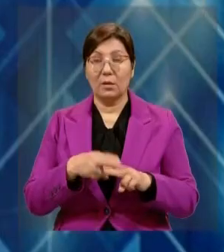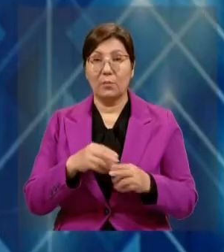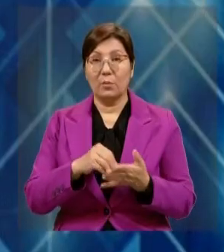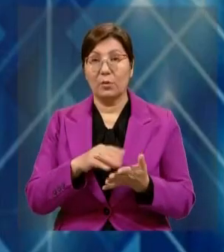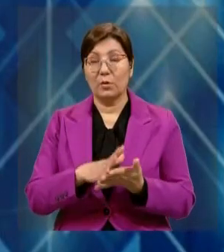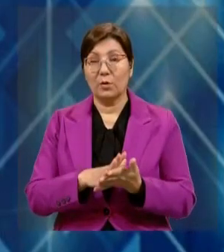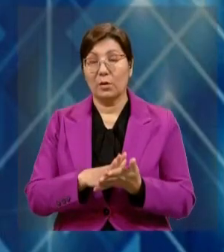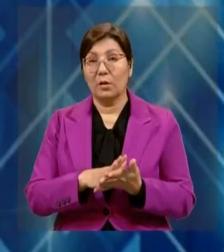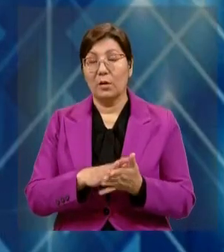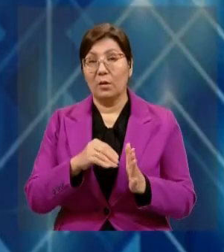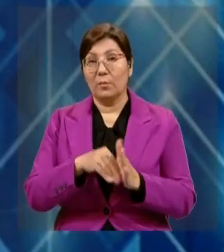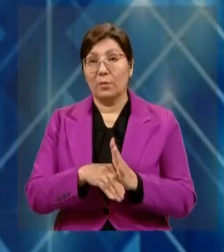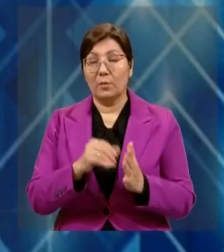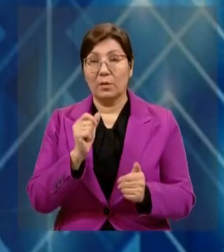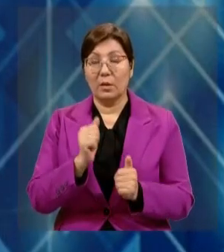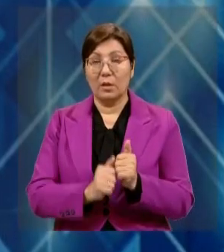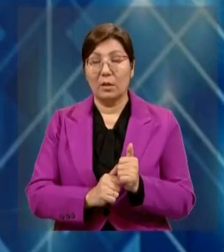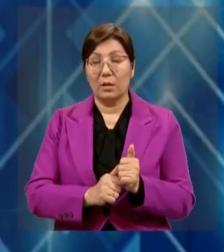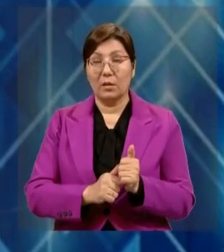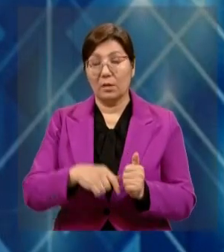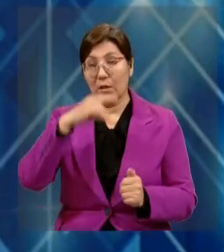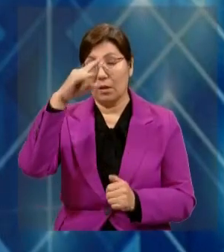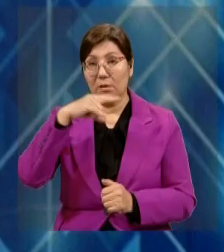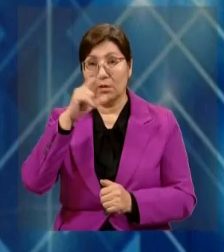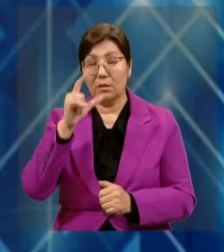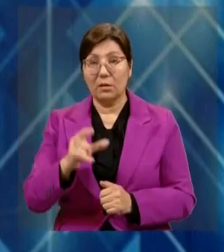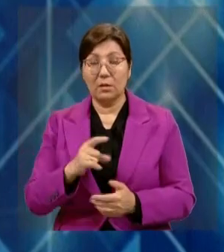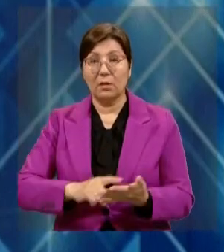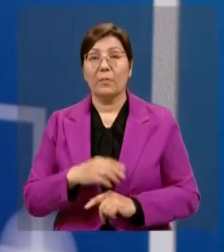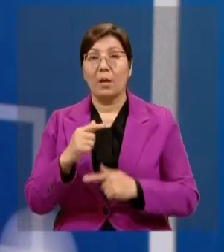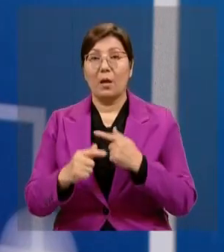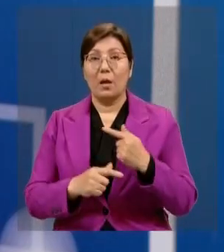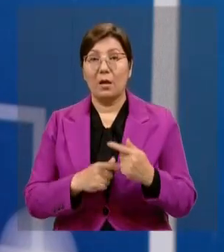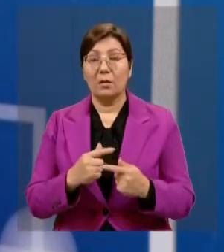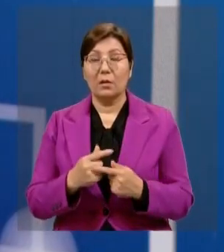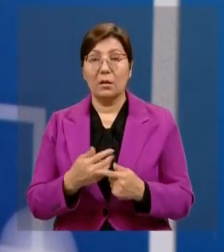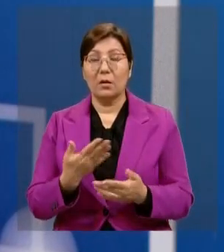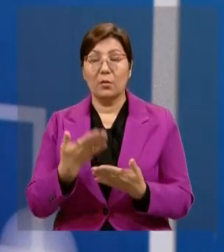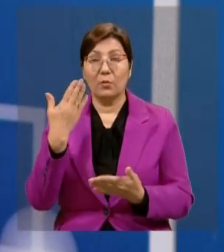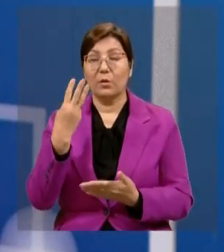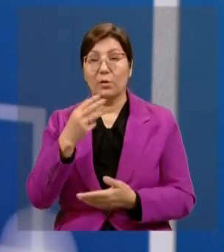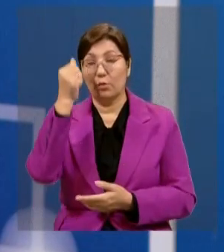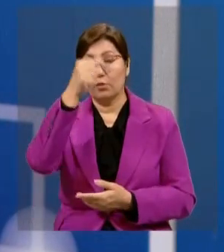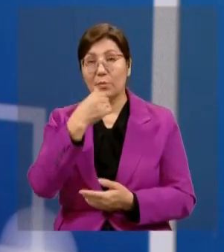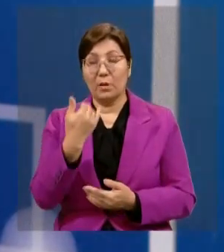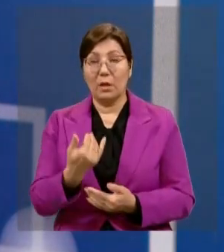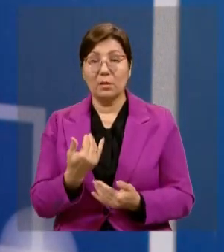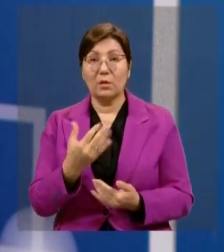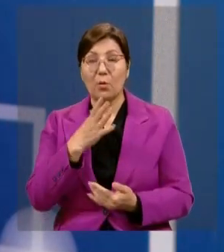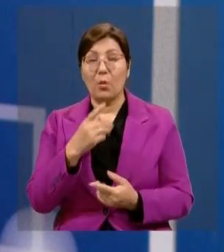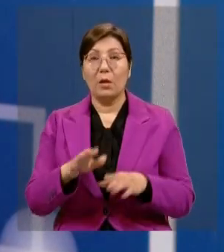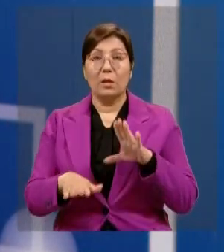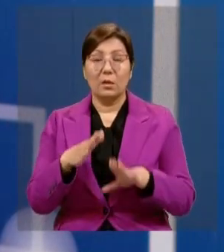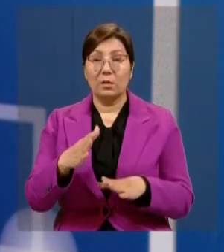тіркелімге кіру әр Қазақстан Республикасының азаматының бір борышы деп ойлаймын өзімше. Өткен 3 жыл мен қазіргі кезде салыстырып қарайықшы,